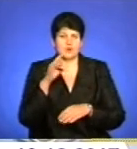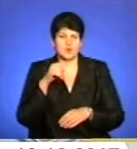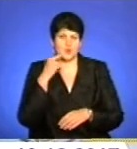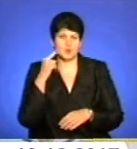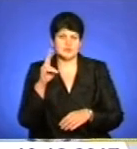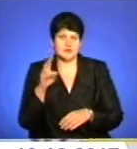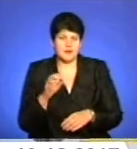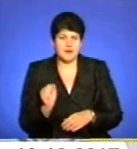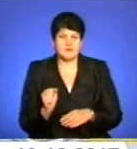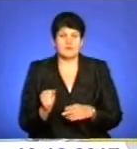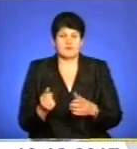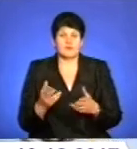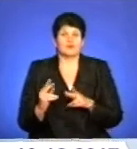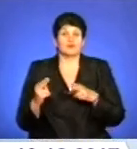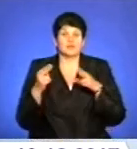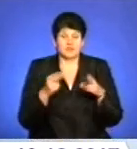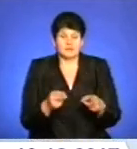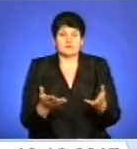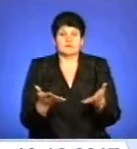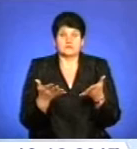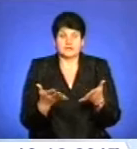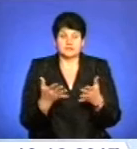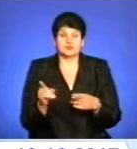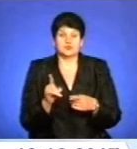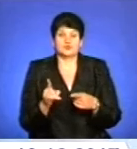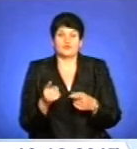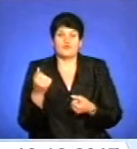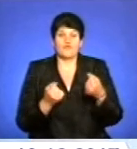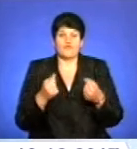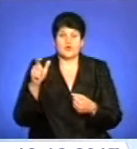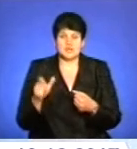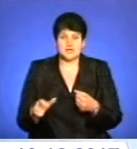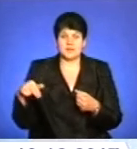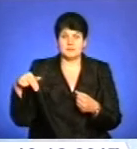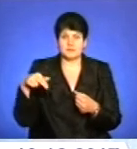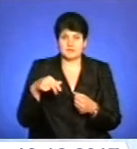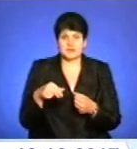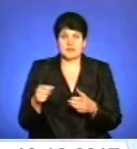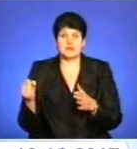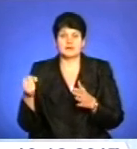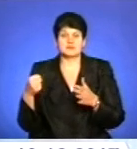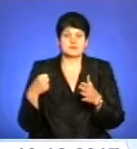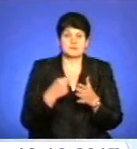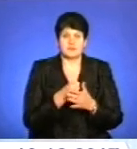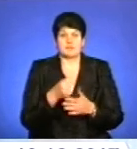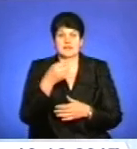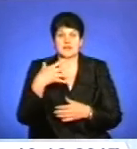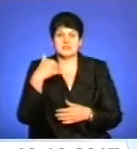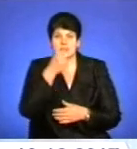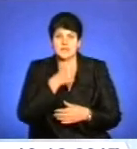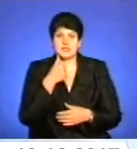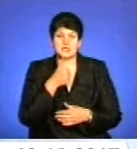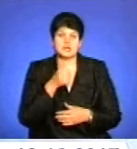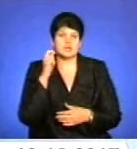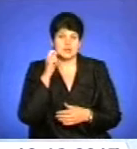на місце події. З'ясувалося, що водій Toyota Camry на пішохідному переході збив 19-річну дівчину. Патрульні здійснили